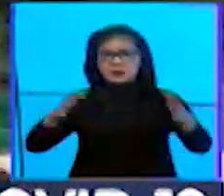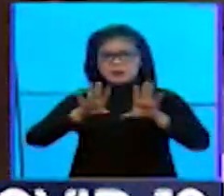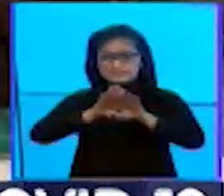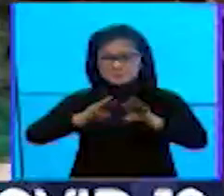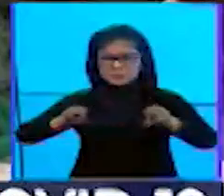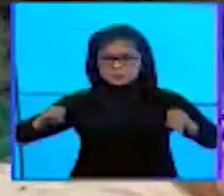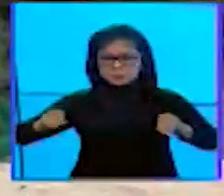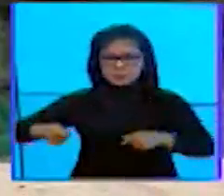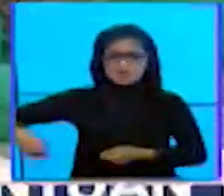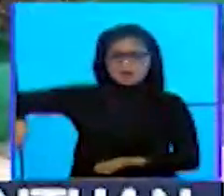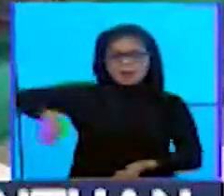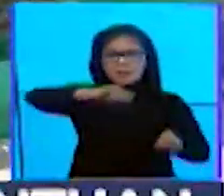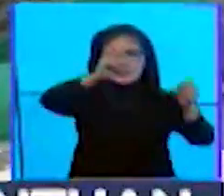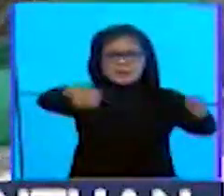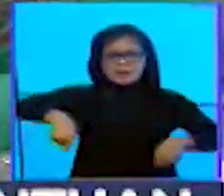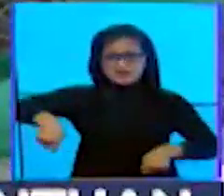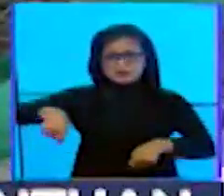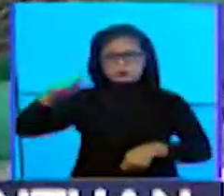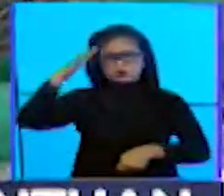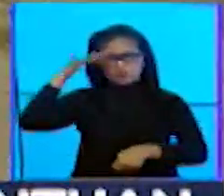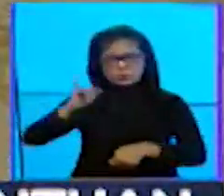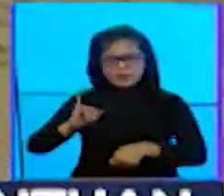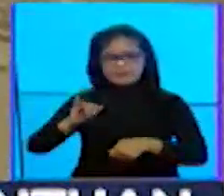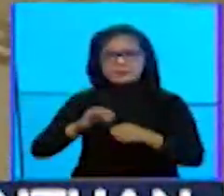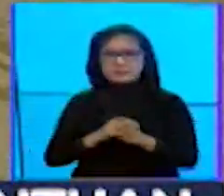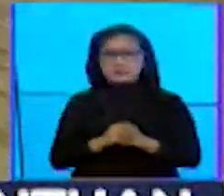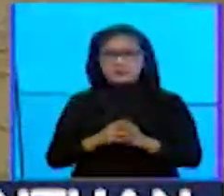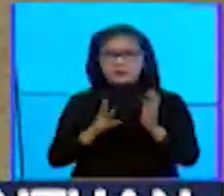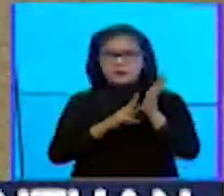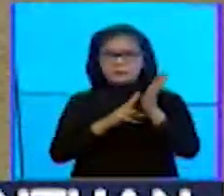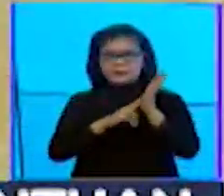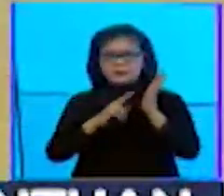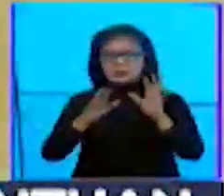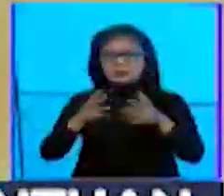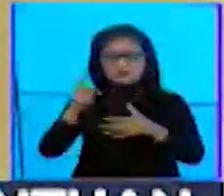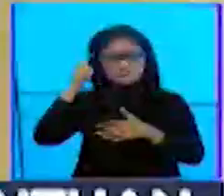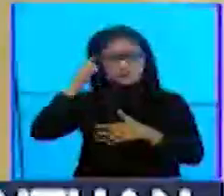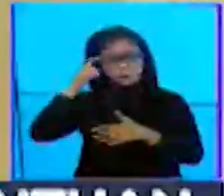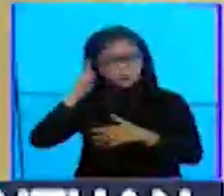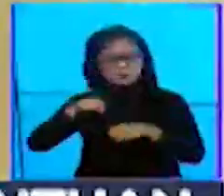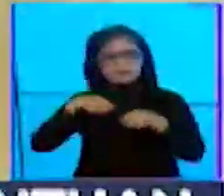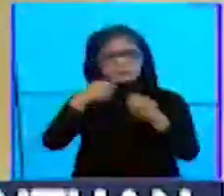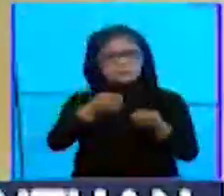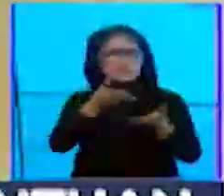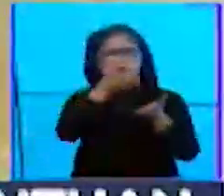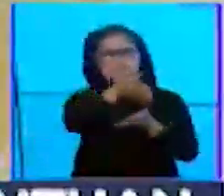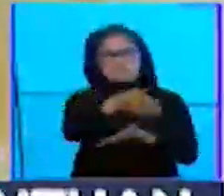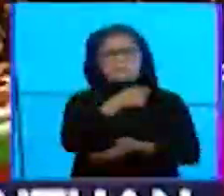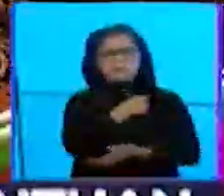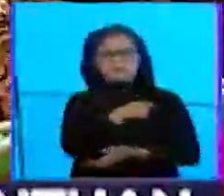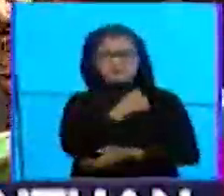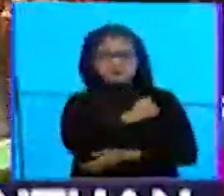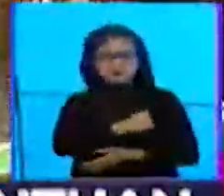makin sulit. Sebagai bentuk kepedulian terhadap masyarakat yang membutuhkan, MNC Peduli bersama Kementerian Sosial Republik